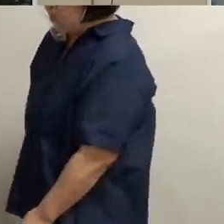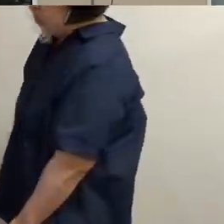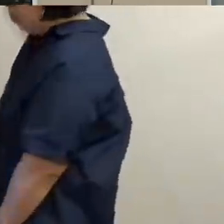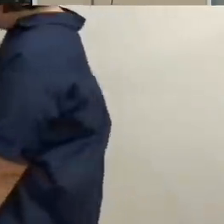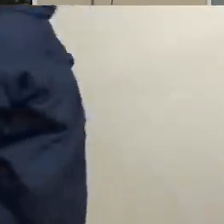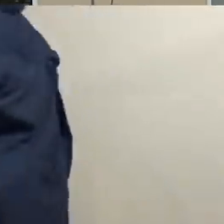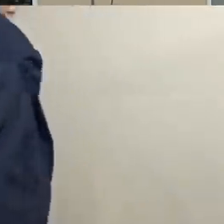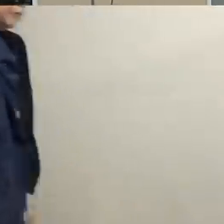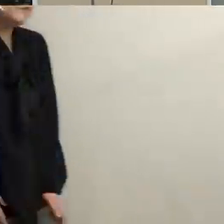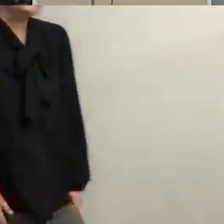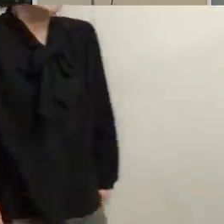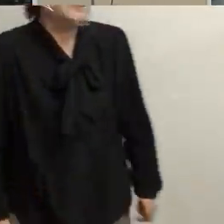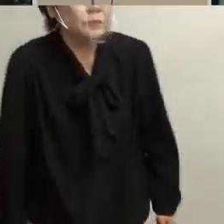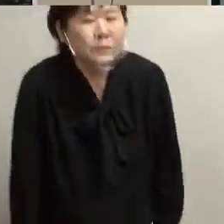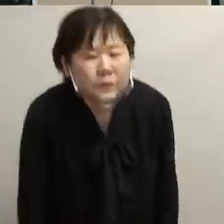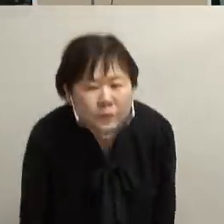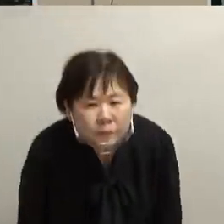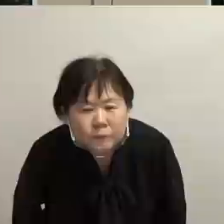どうぞ